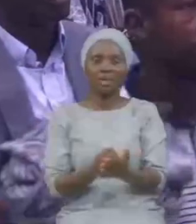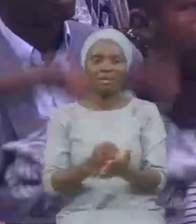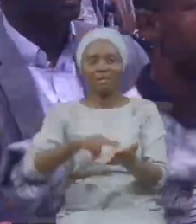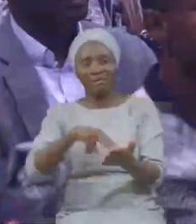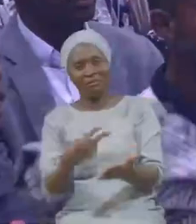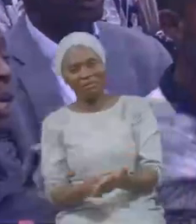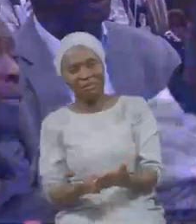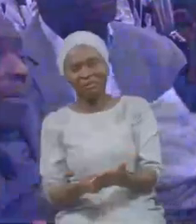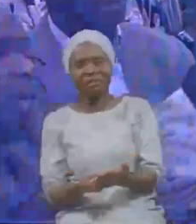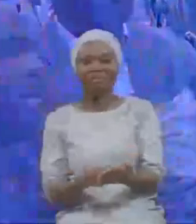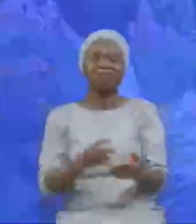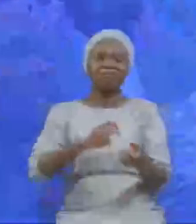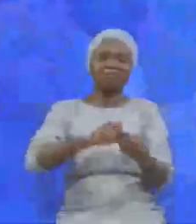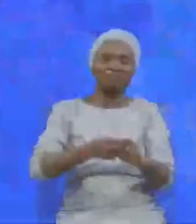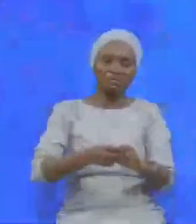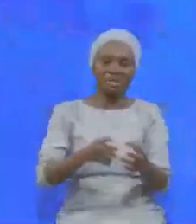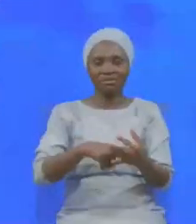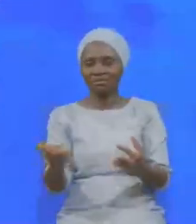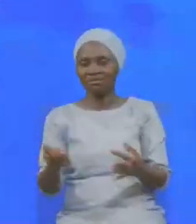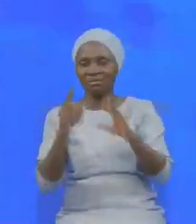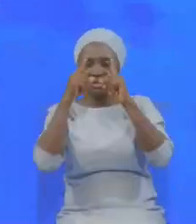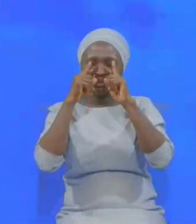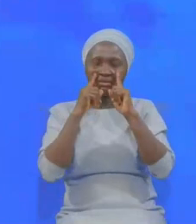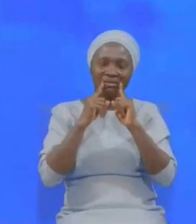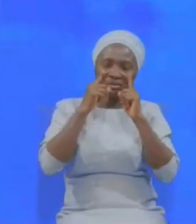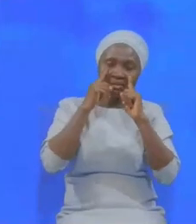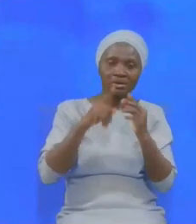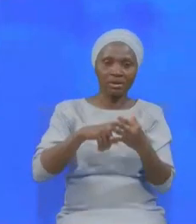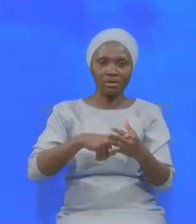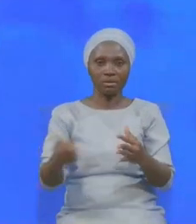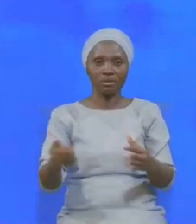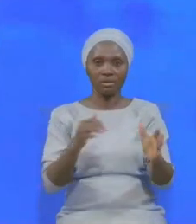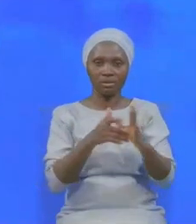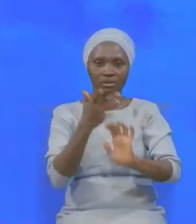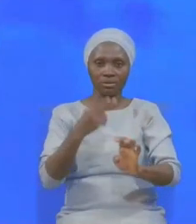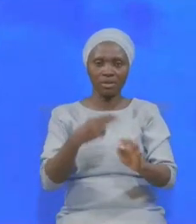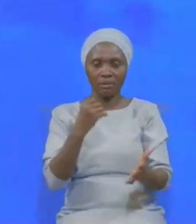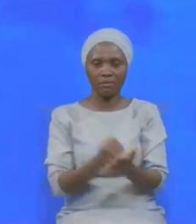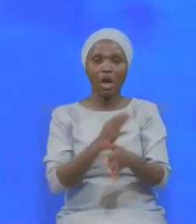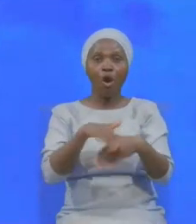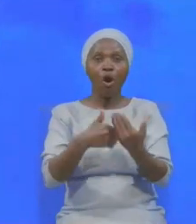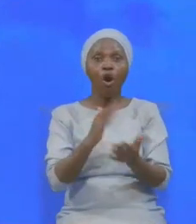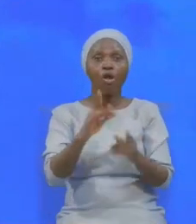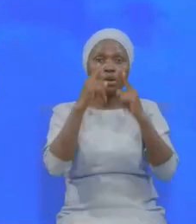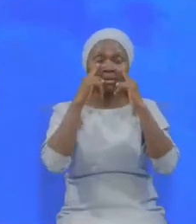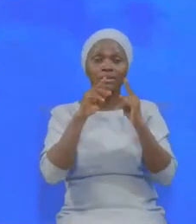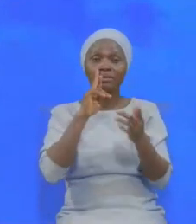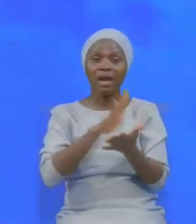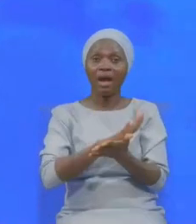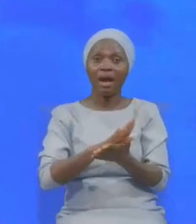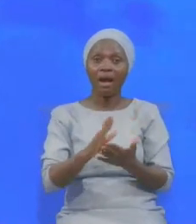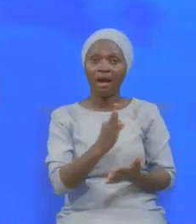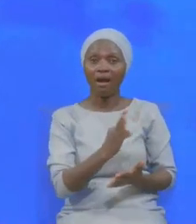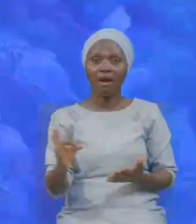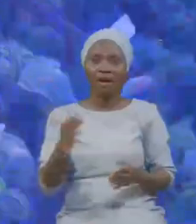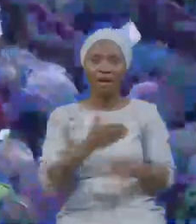L'échec est ôté. Les pleurs sont ôtées. Toutes vos larmes sont essuyées au